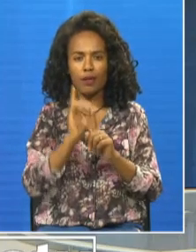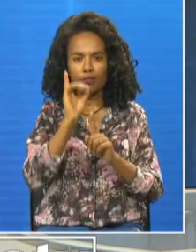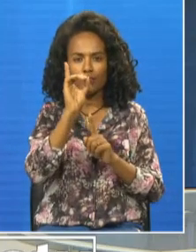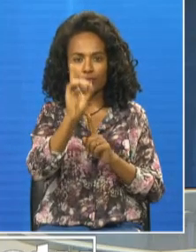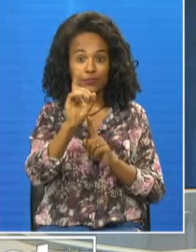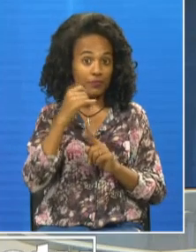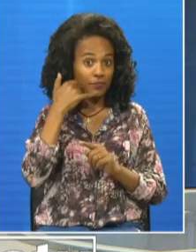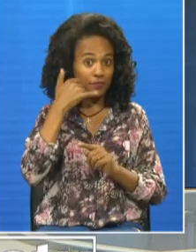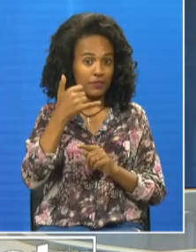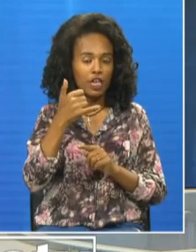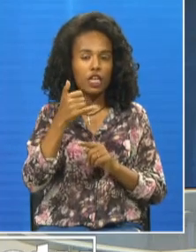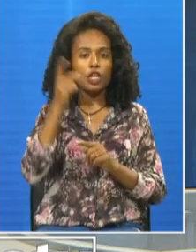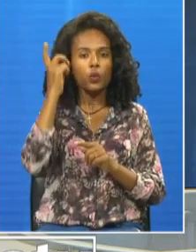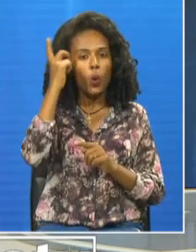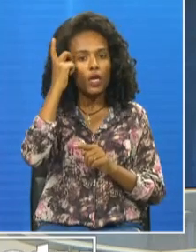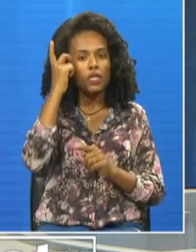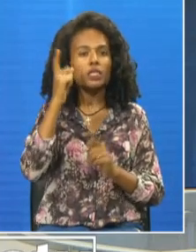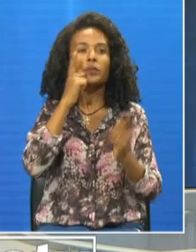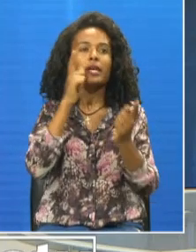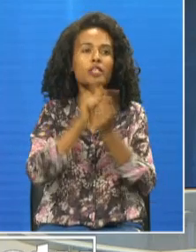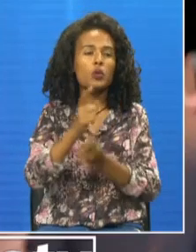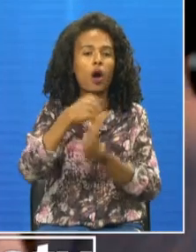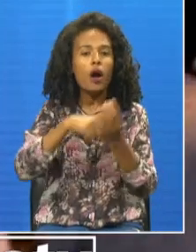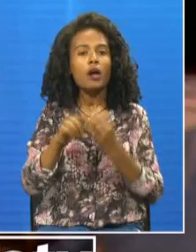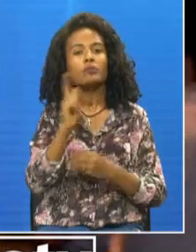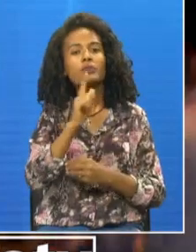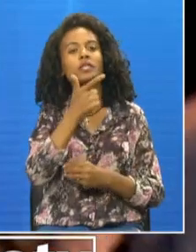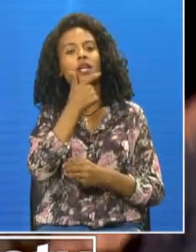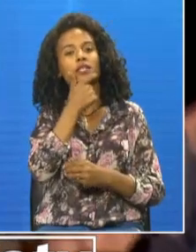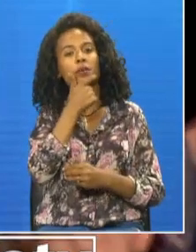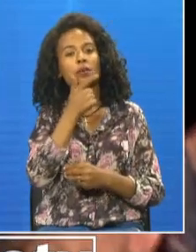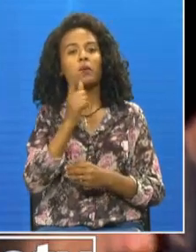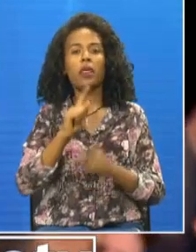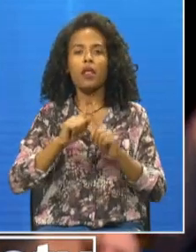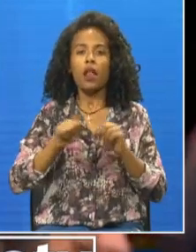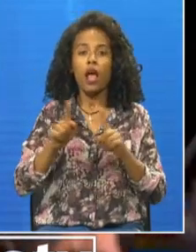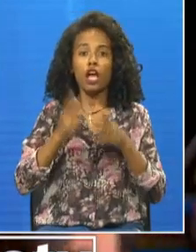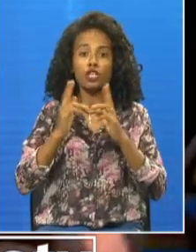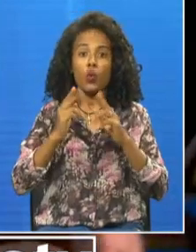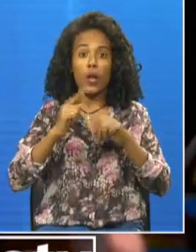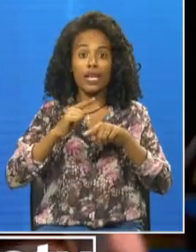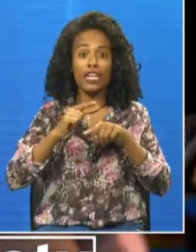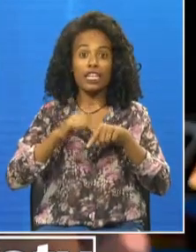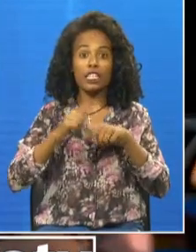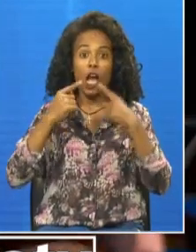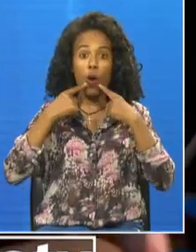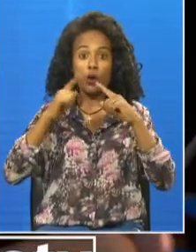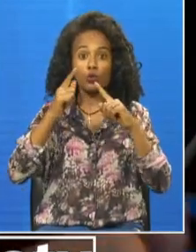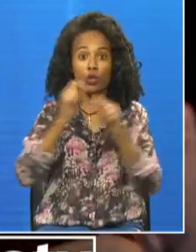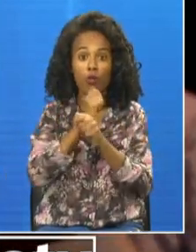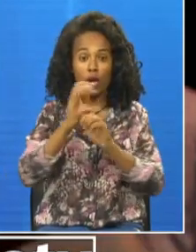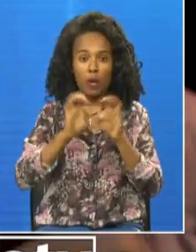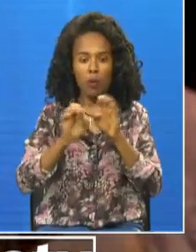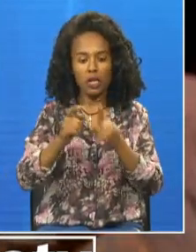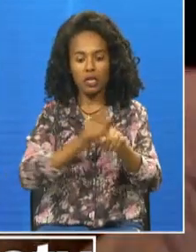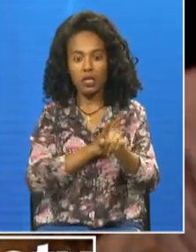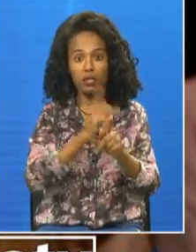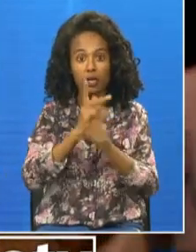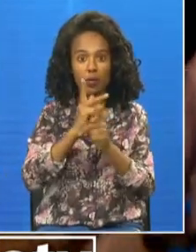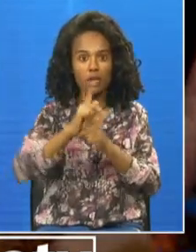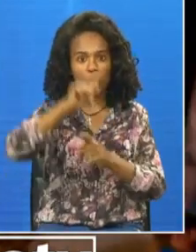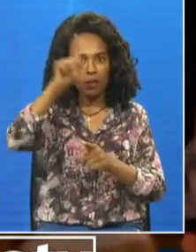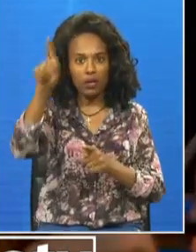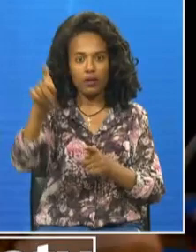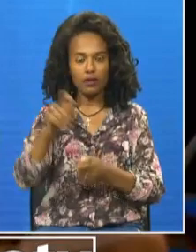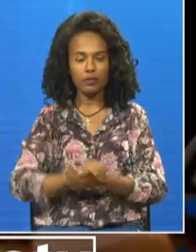አሁን በምገኝበት ሜክሲኮ እንግዲህ ከፍተኛ ሰልፎች ነው የሚታዩት። ከዛም ባለፈ እንግዲህ ጥግግትን